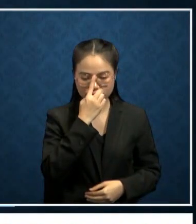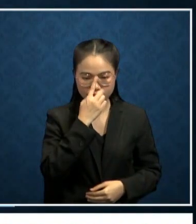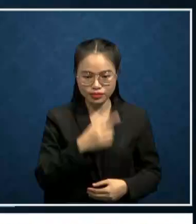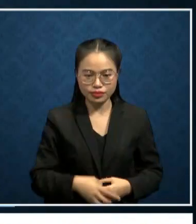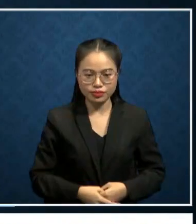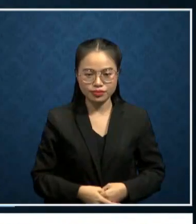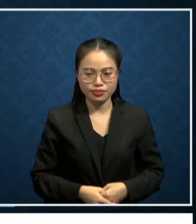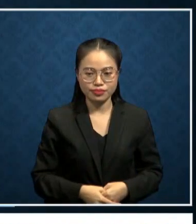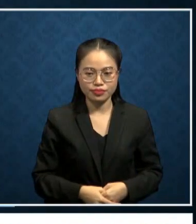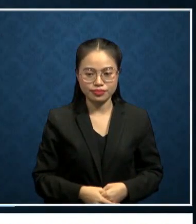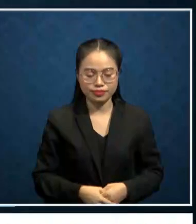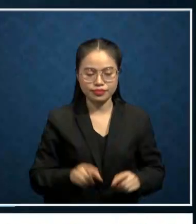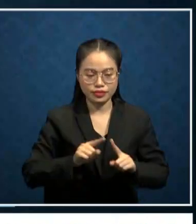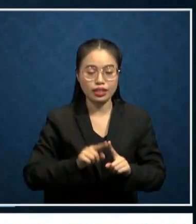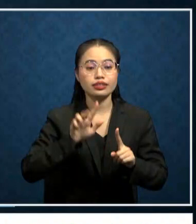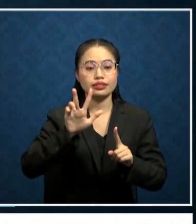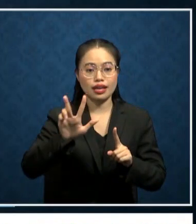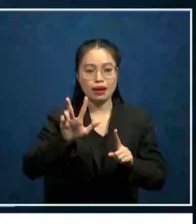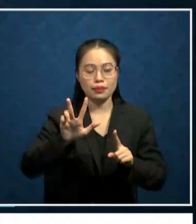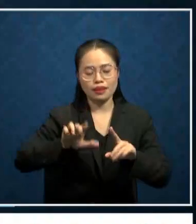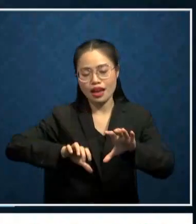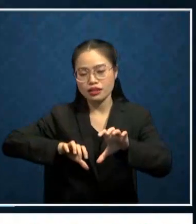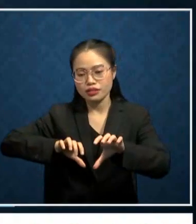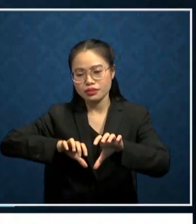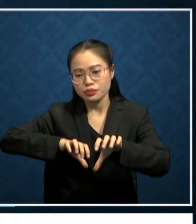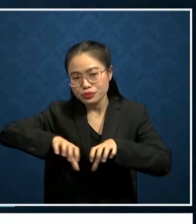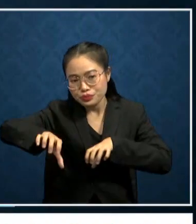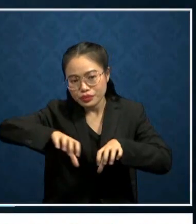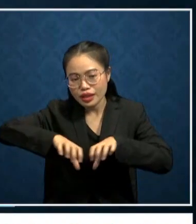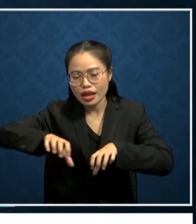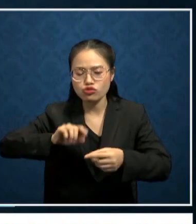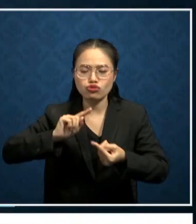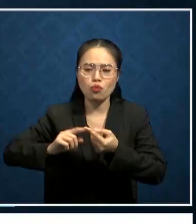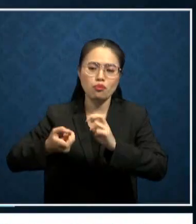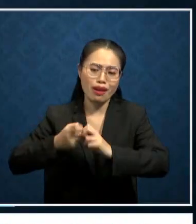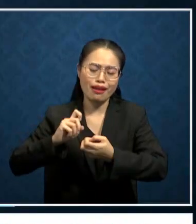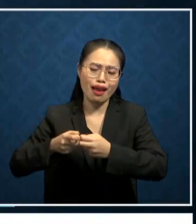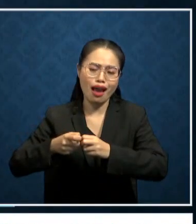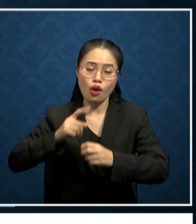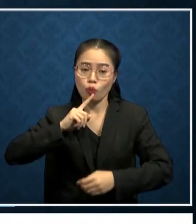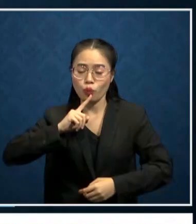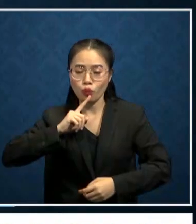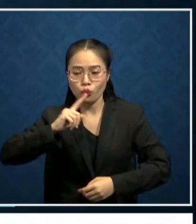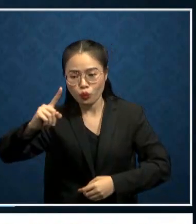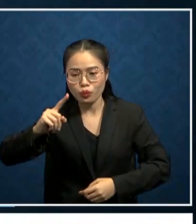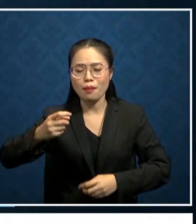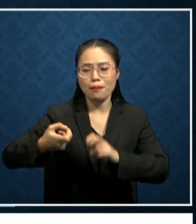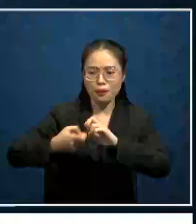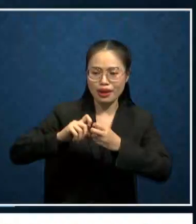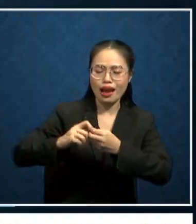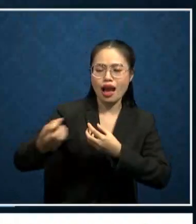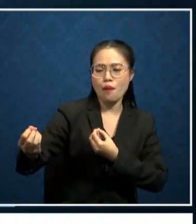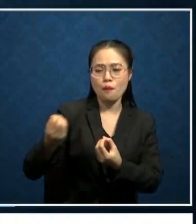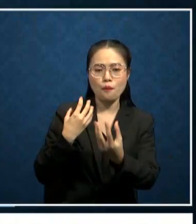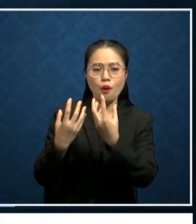เอ่อหัวข้อย่อยที่ 3เรื่องการบริหารจัดการข้อร้องเรียนนะได้ได้ตามกรอบเวลาที่กำหนดข้อที่